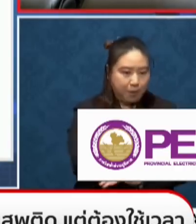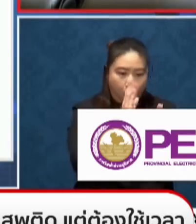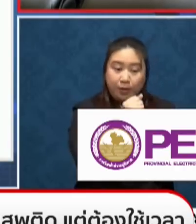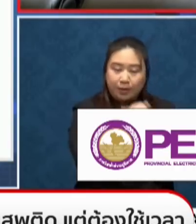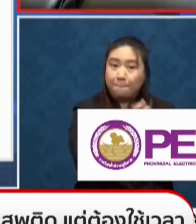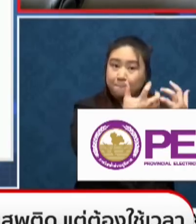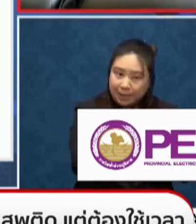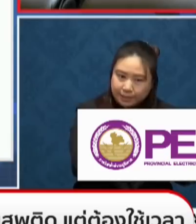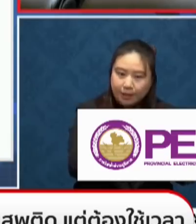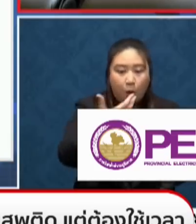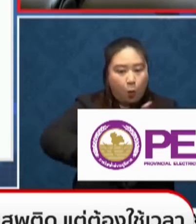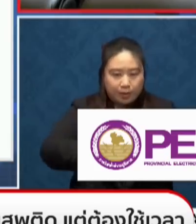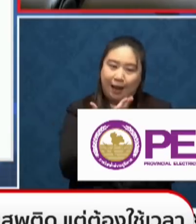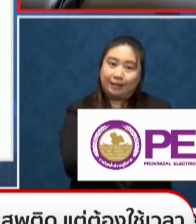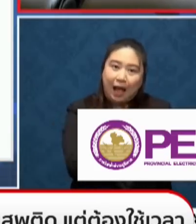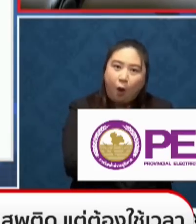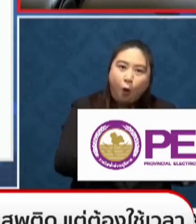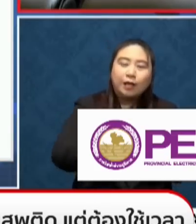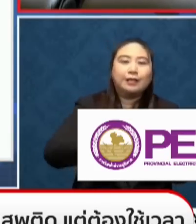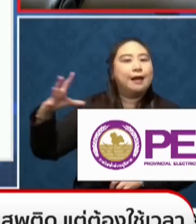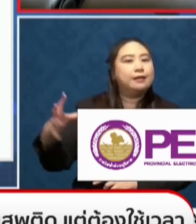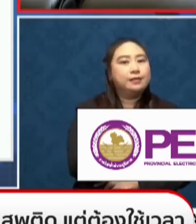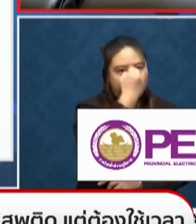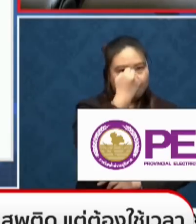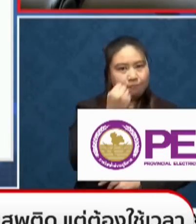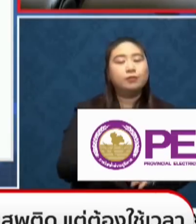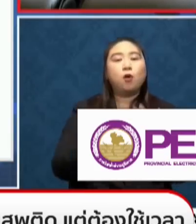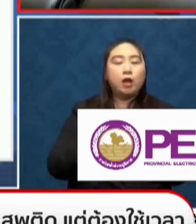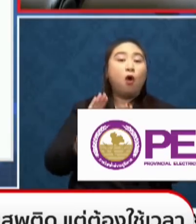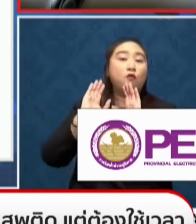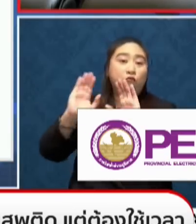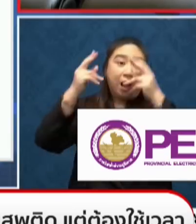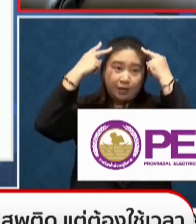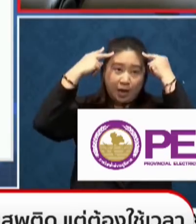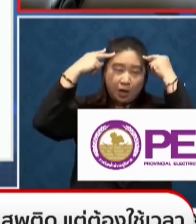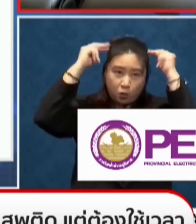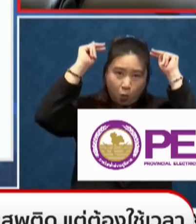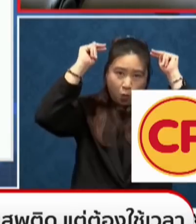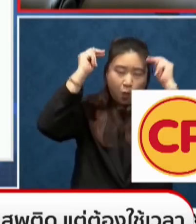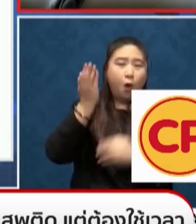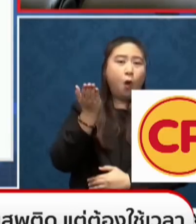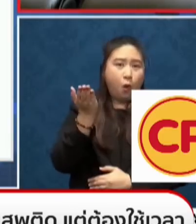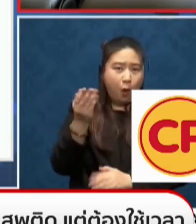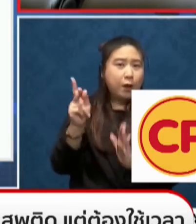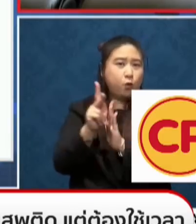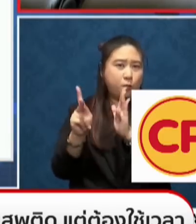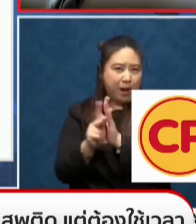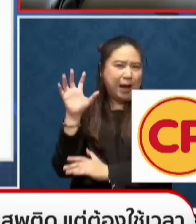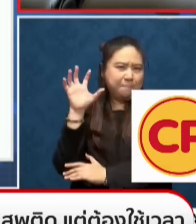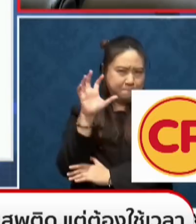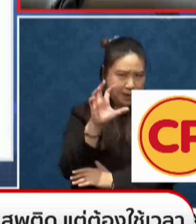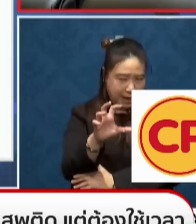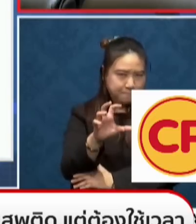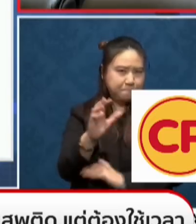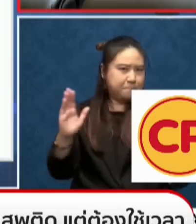ะเมื่อปี64เนี่ยจับกุมยาบ้าได้592ล้านเม็ดยาไอซ์นะคะ